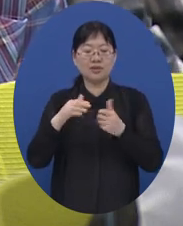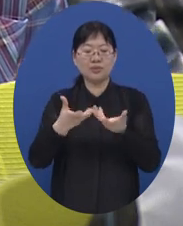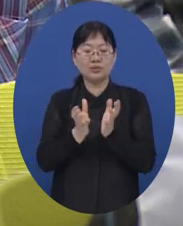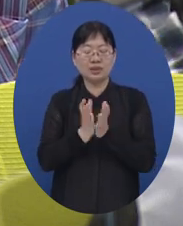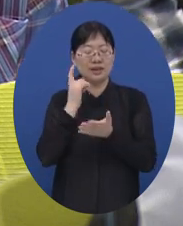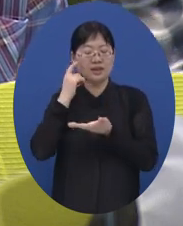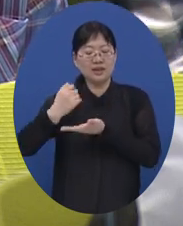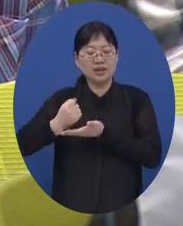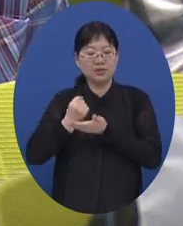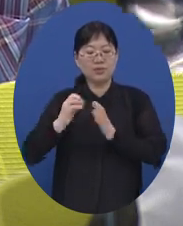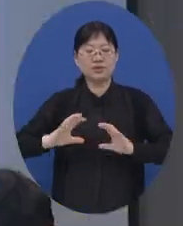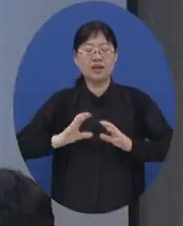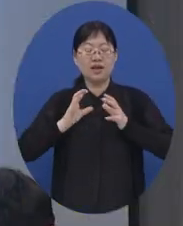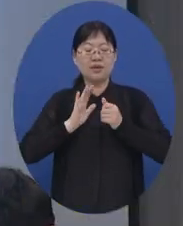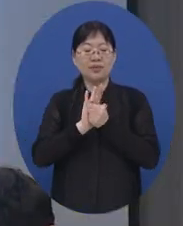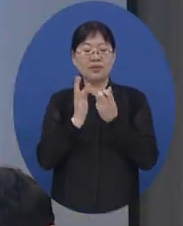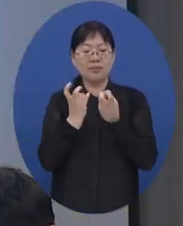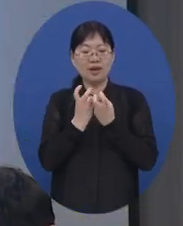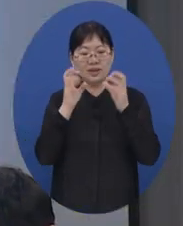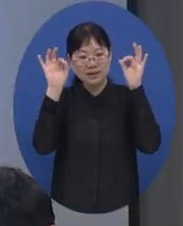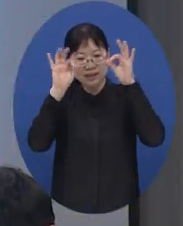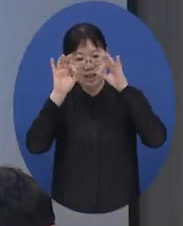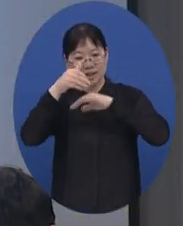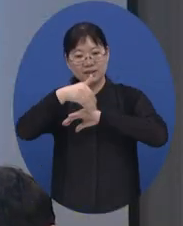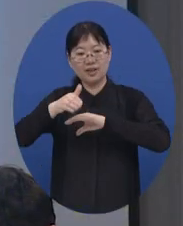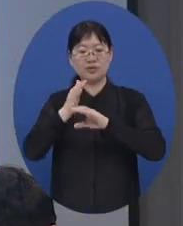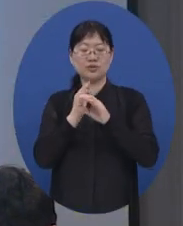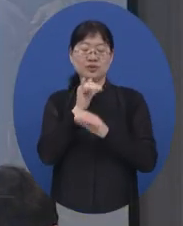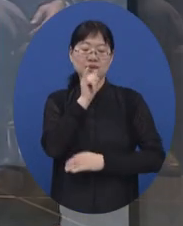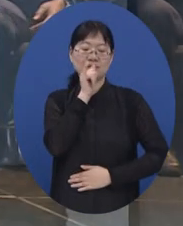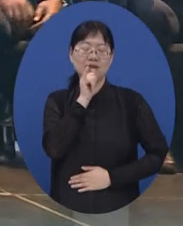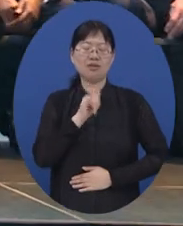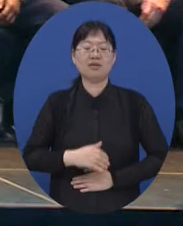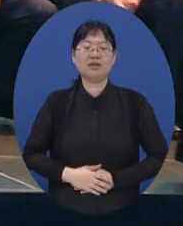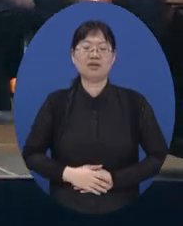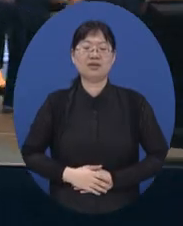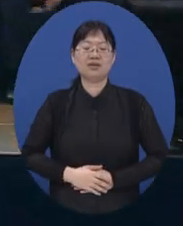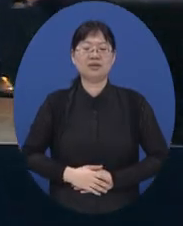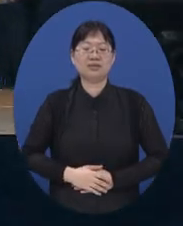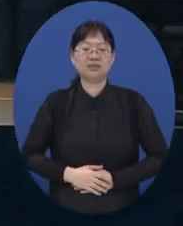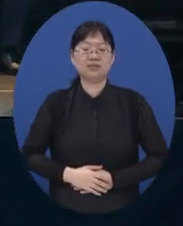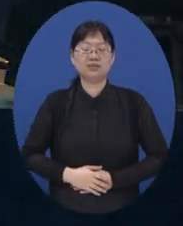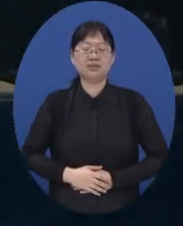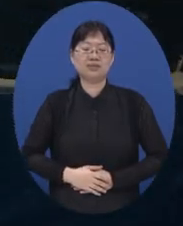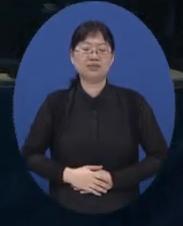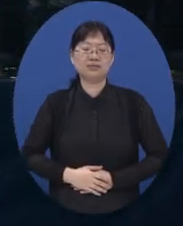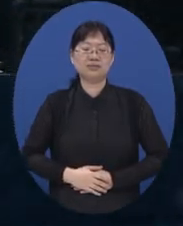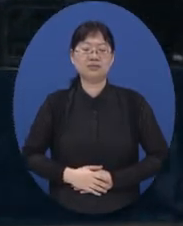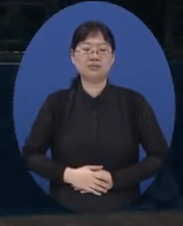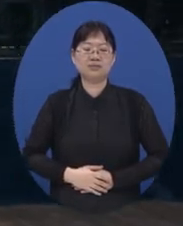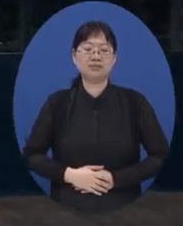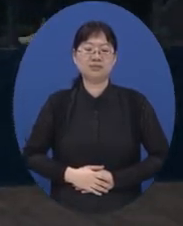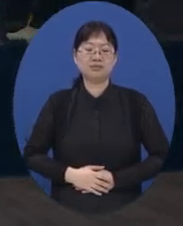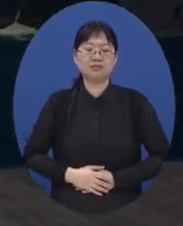의식을 갖고 국제적인 협력 방안을 모색할 계획이라고 밝혔습니다. 경기주TV 한선지입니다.